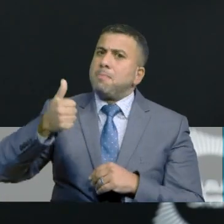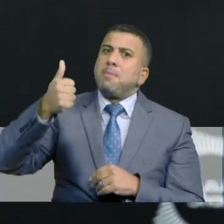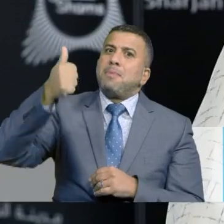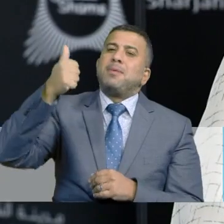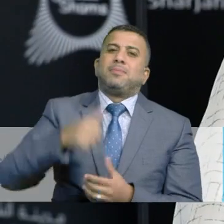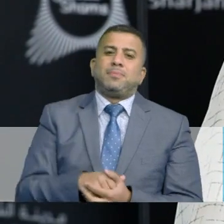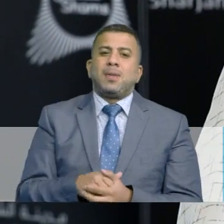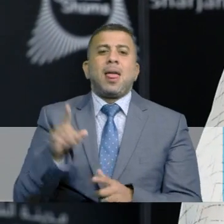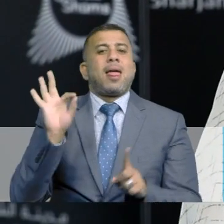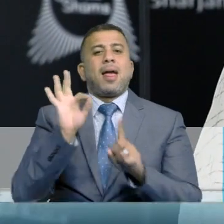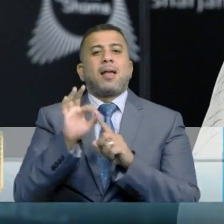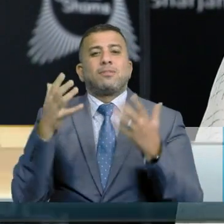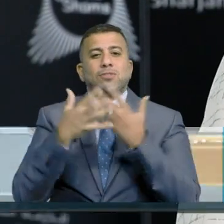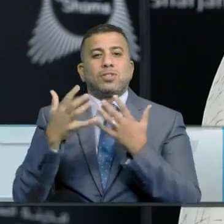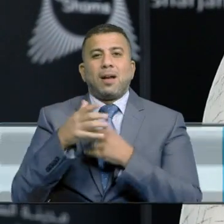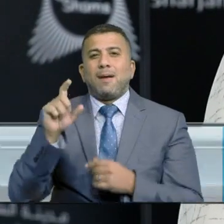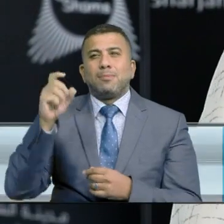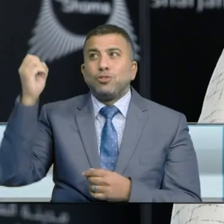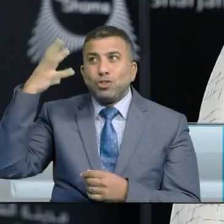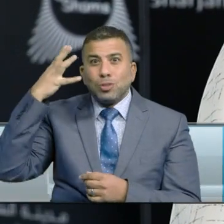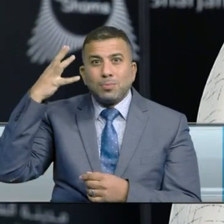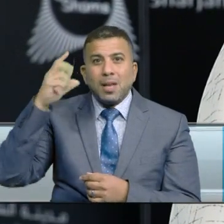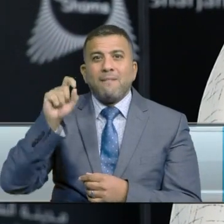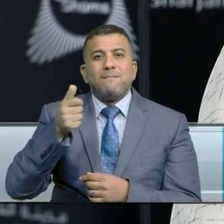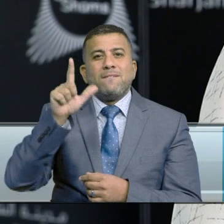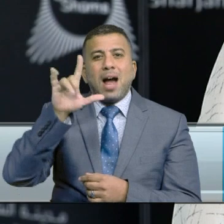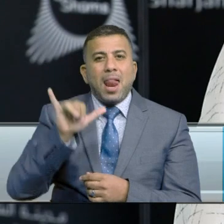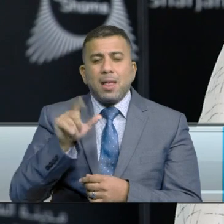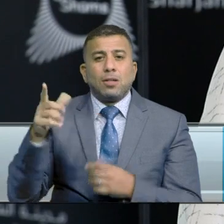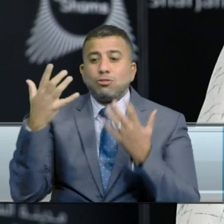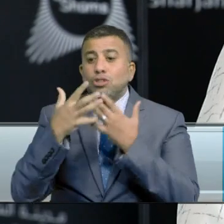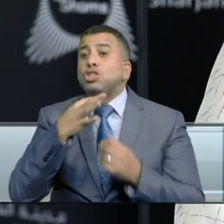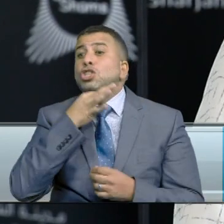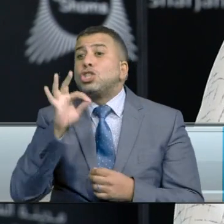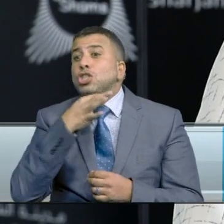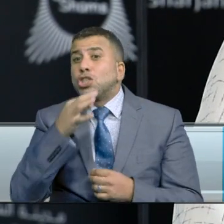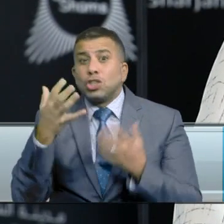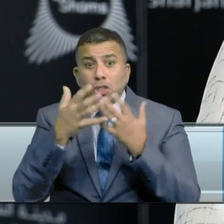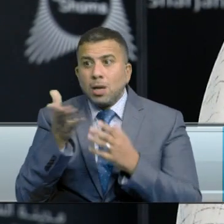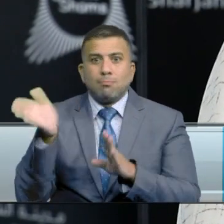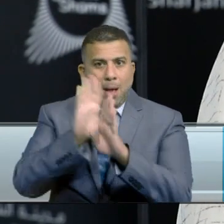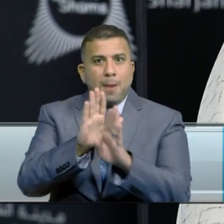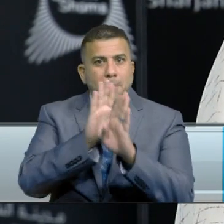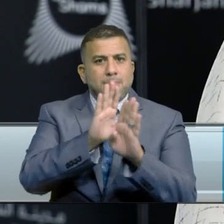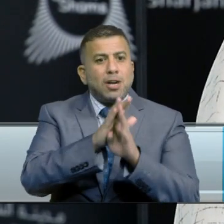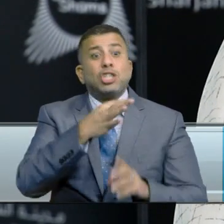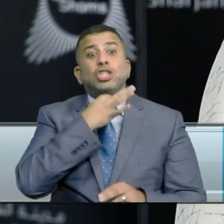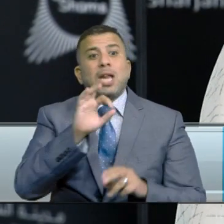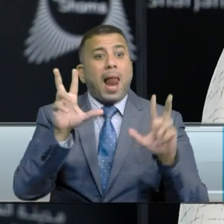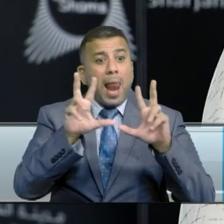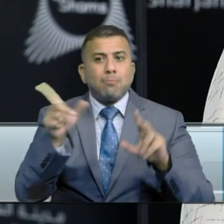نجاح. الهدف من شركة شمس فالي هي أنها تكون مصنع للشركات الناشئة، تطلق العديد من الشركات الناشئة في مجال